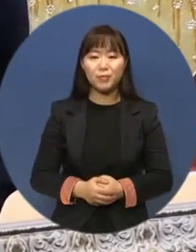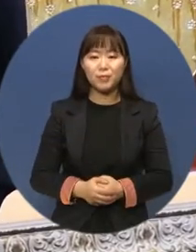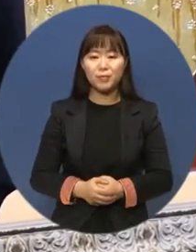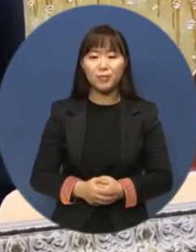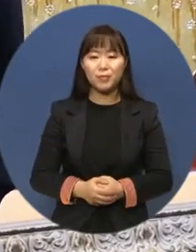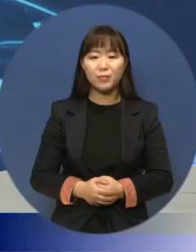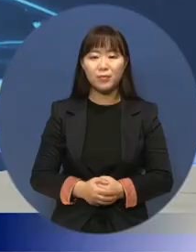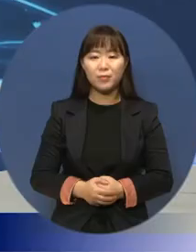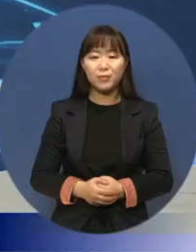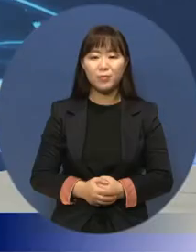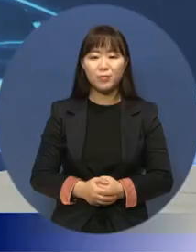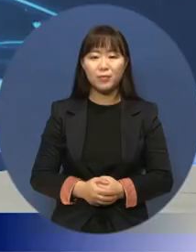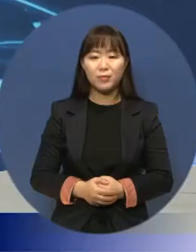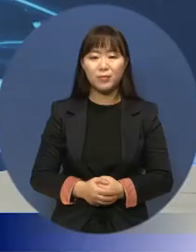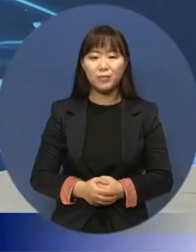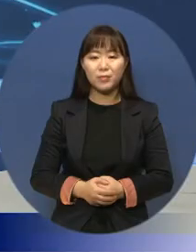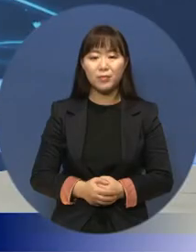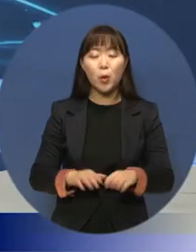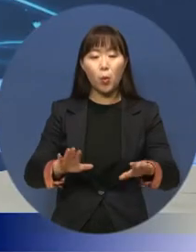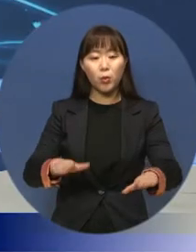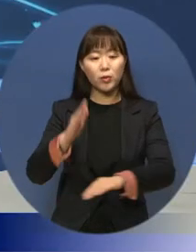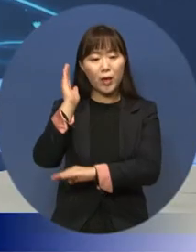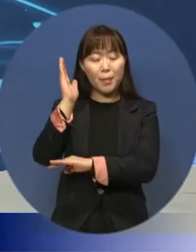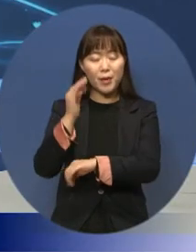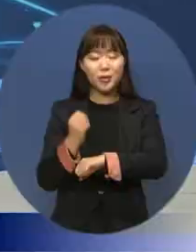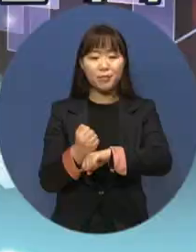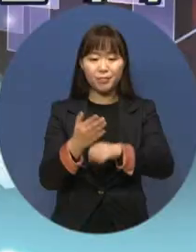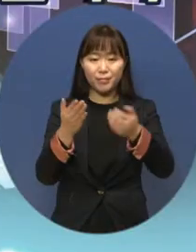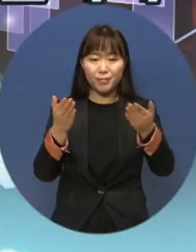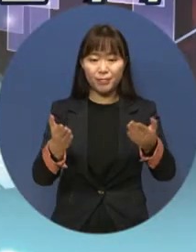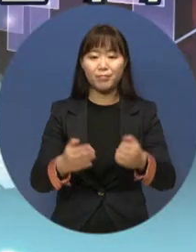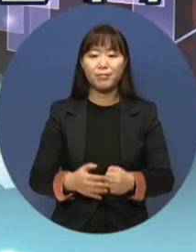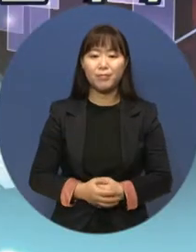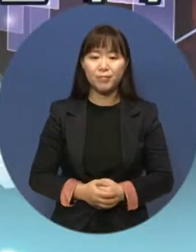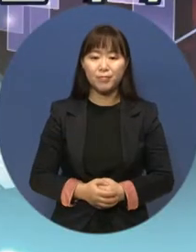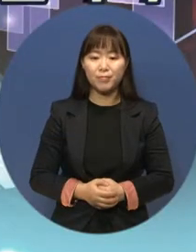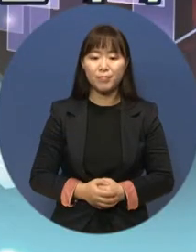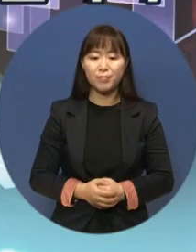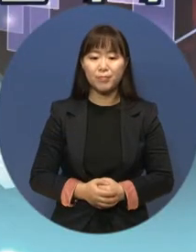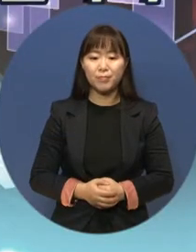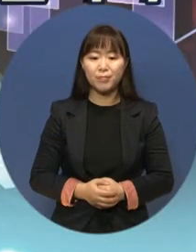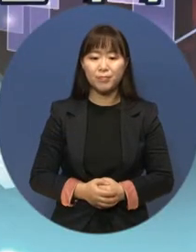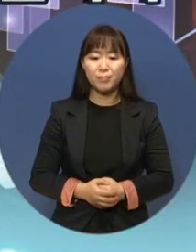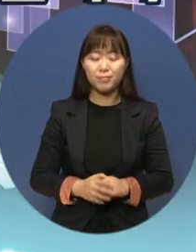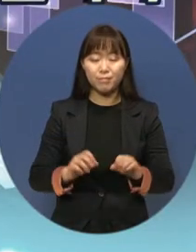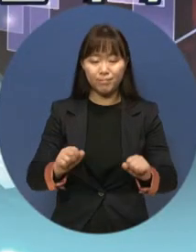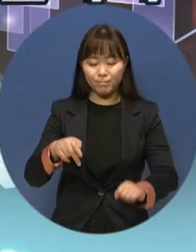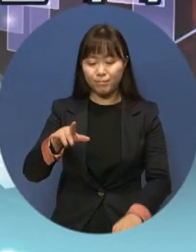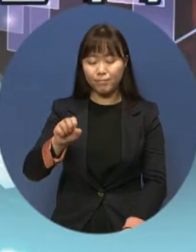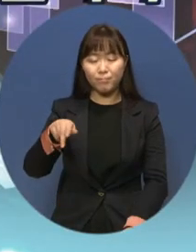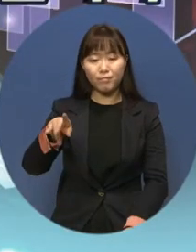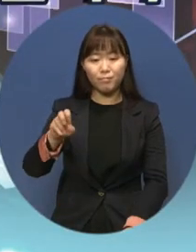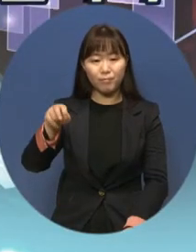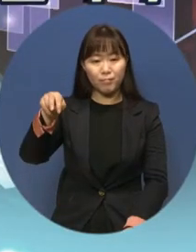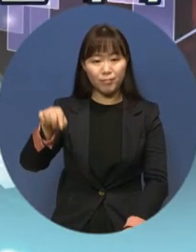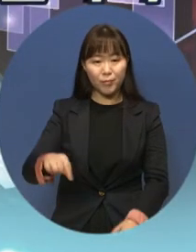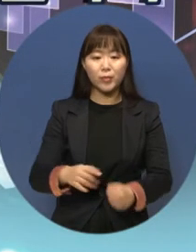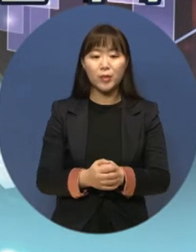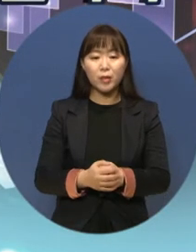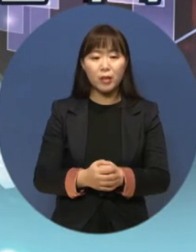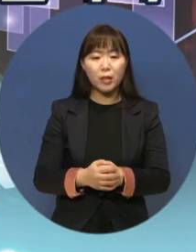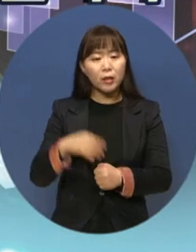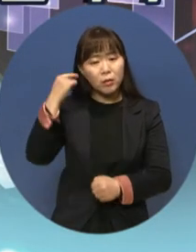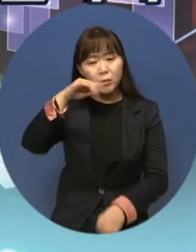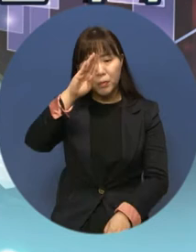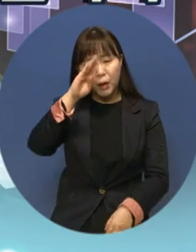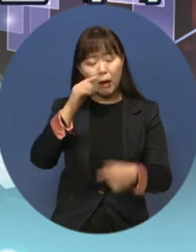이소영입니다. 이어서 오늘도 한마디입니다. 오늘도 한마디 정경수입니다.